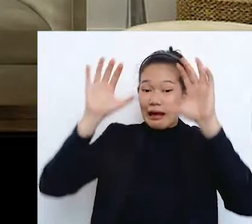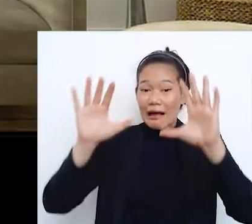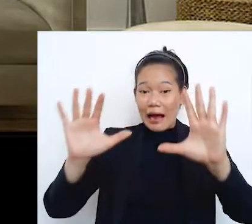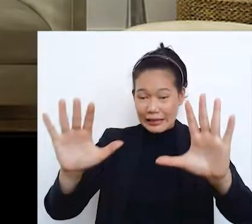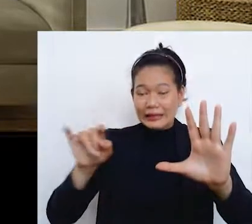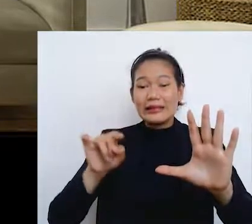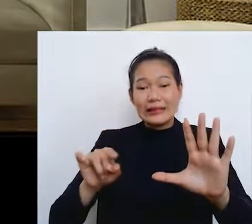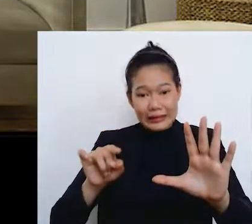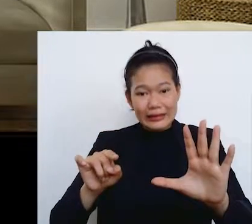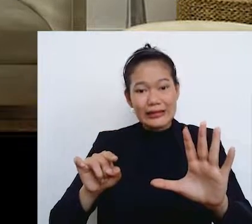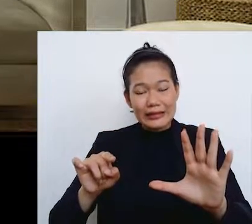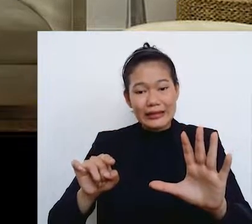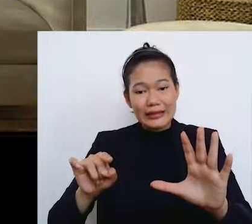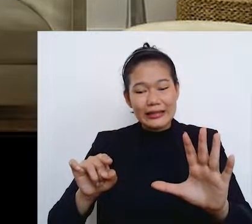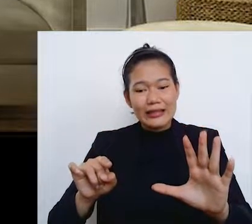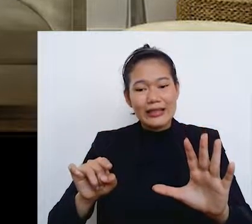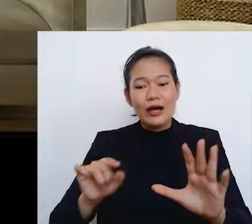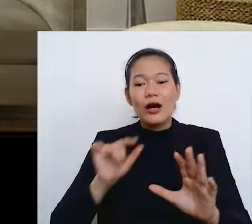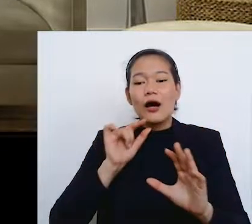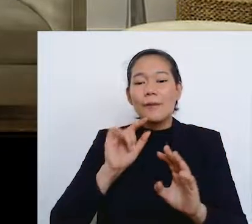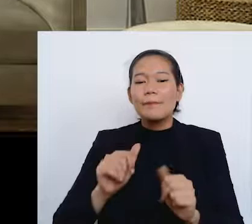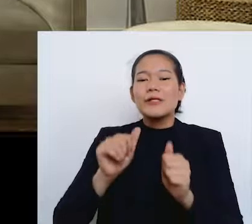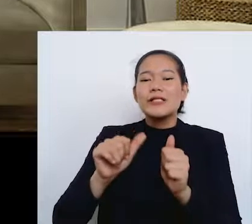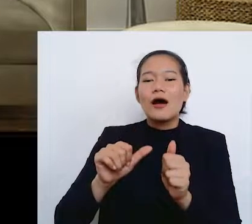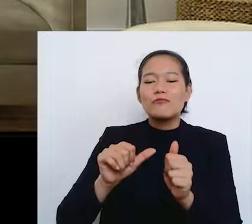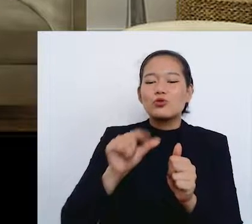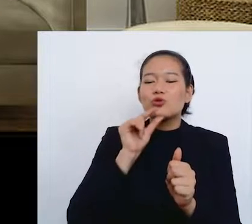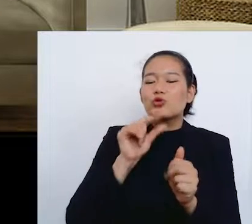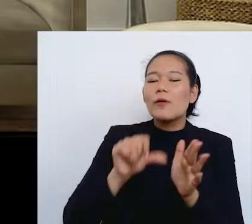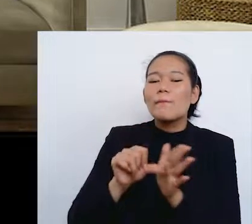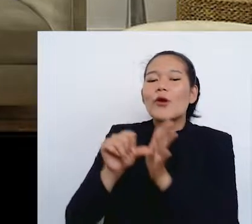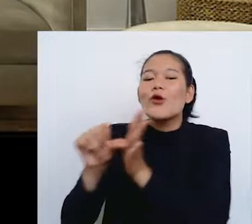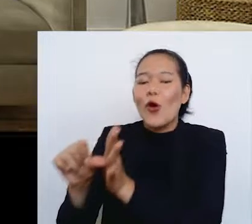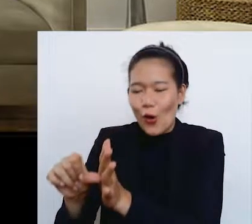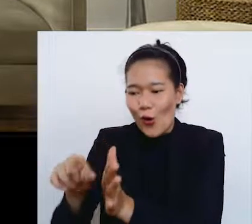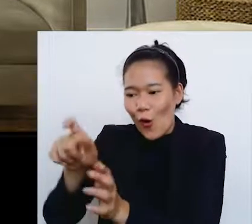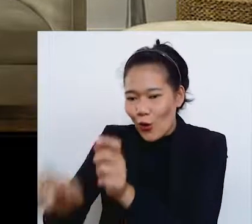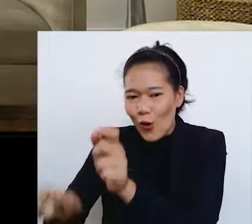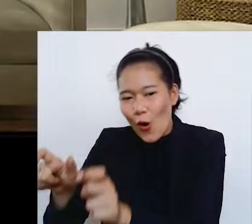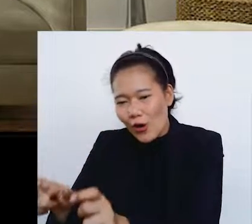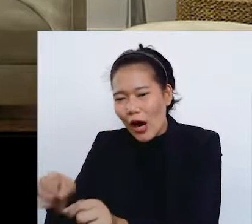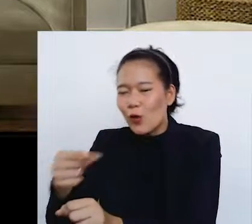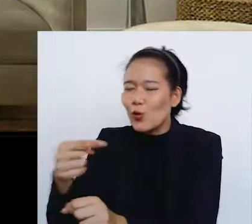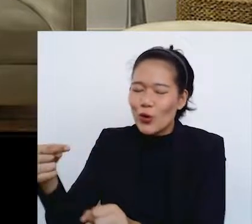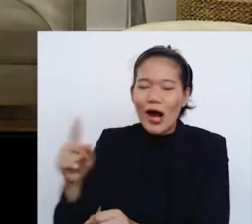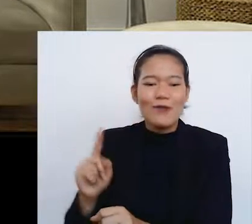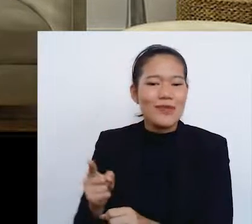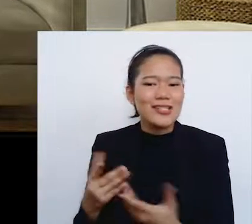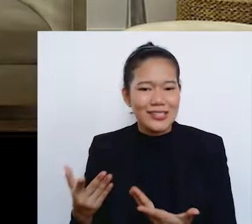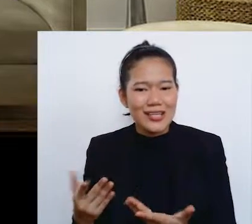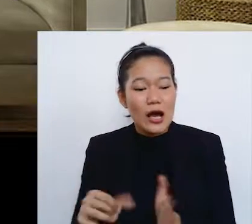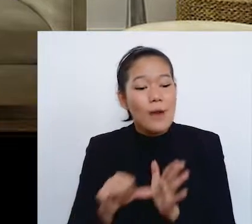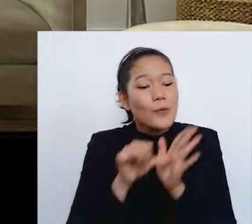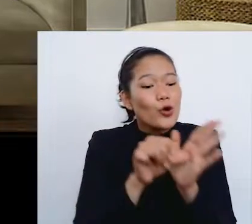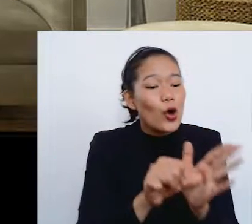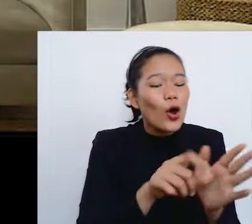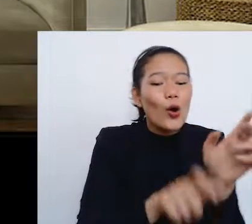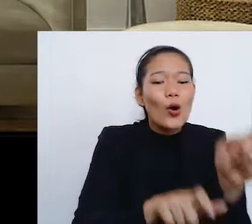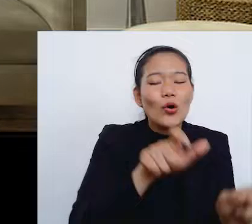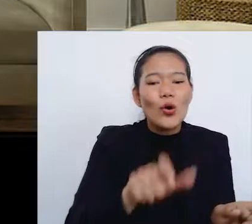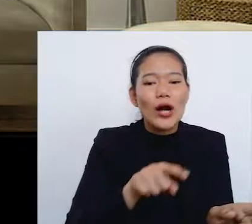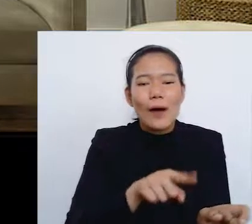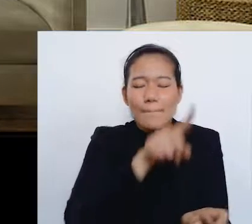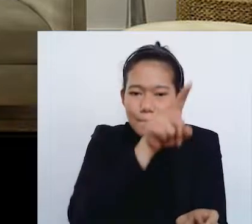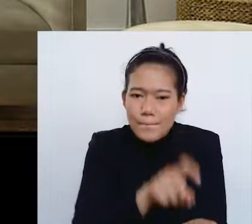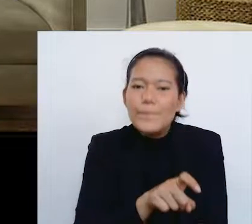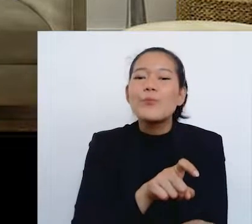berkat yang Tuhan limpahkan dalam hidupmu untuk menolong mereka yang hari ini kekurangan, untuk menolong mereka